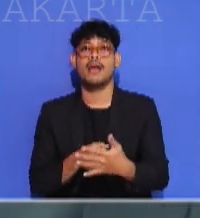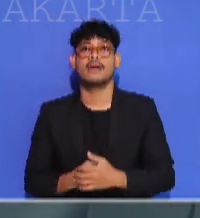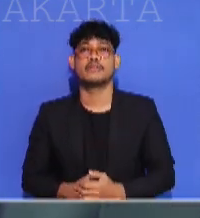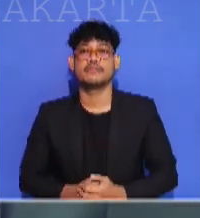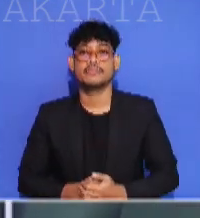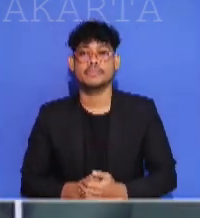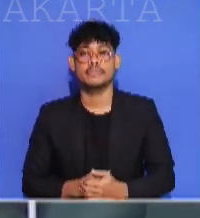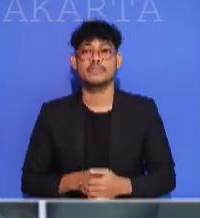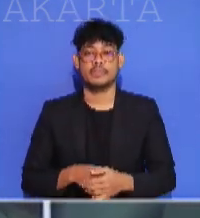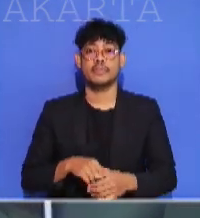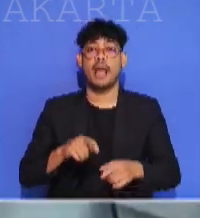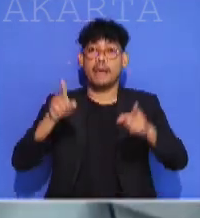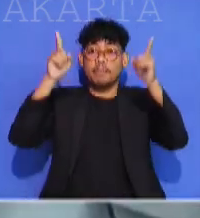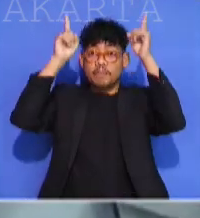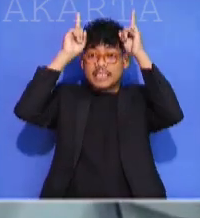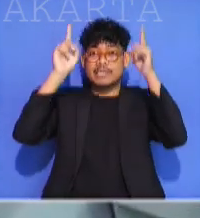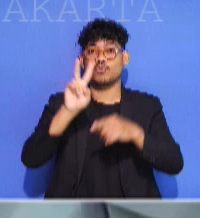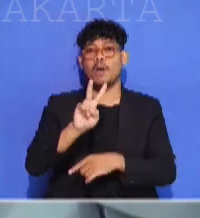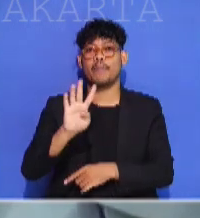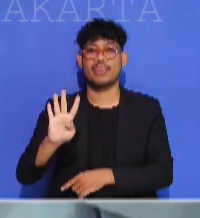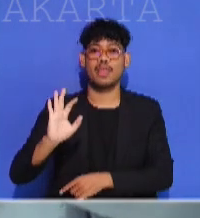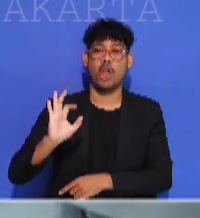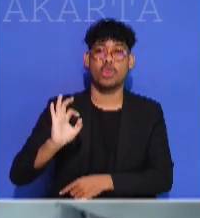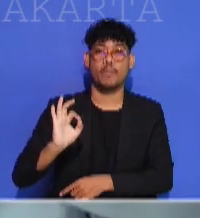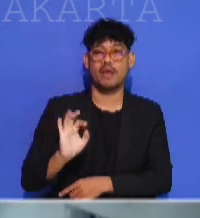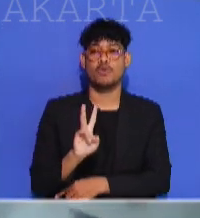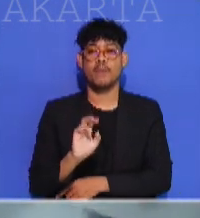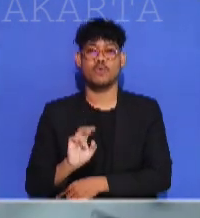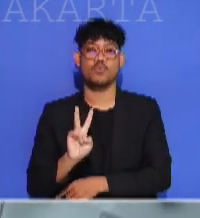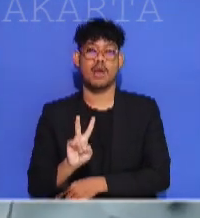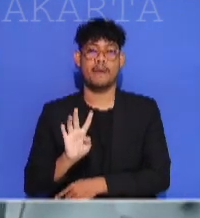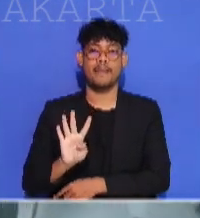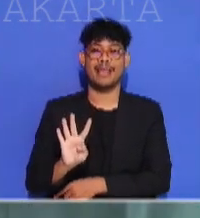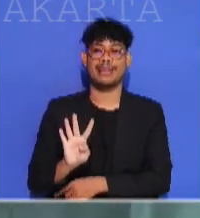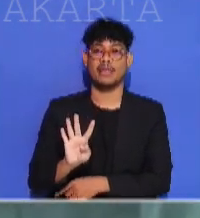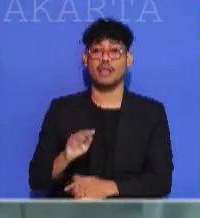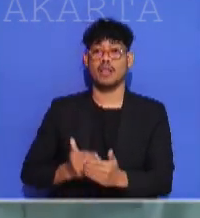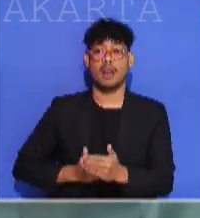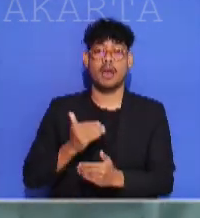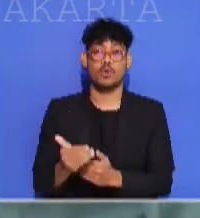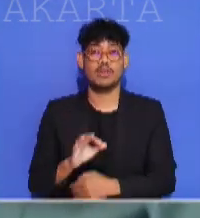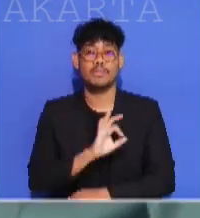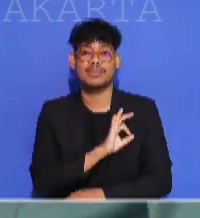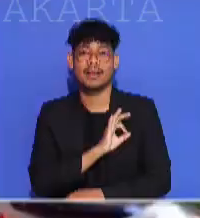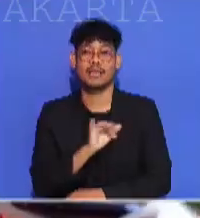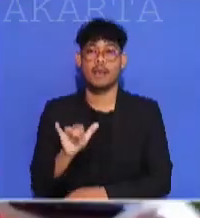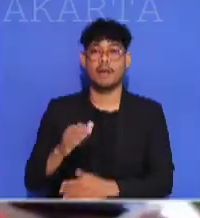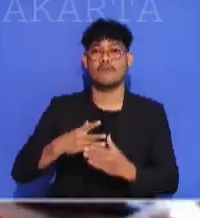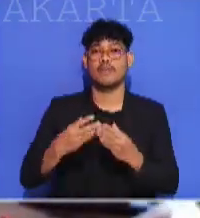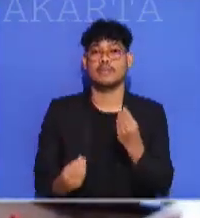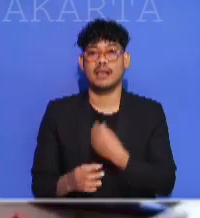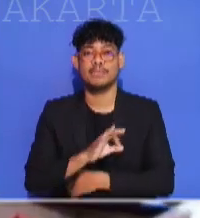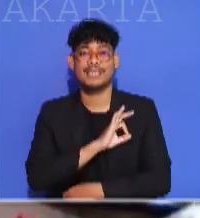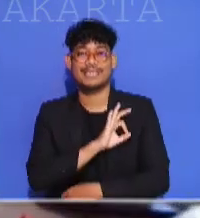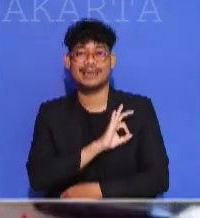mulai hari Kamis 24 Oktober 2024 dan disusul Presiden dan Wakil Presiden. Saya